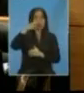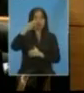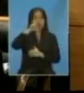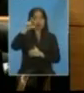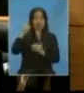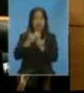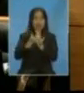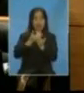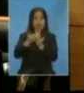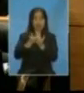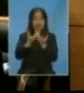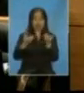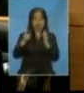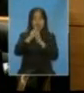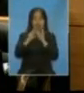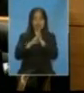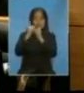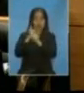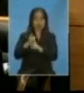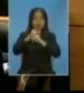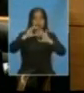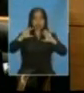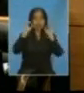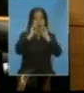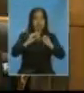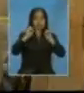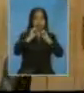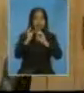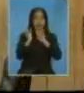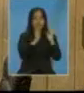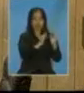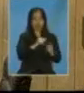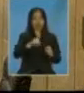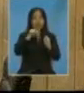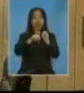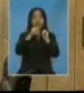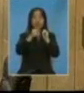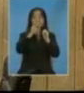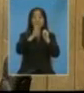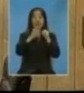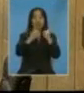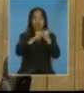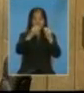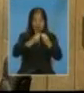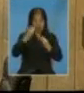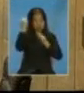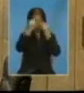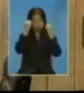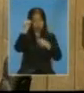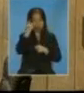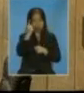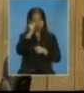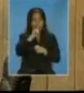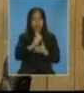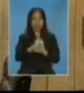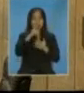เบียบพัสดุครับนี่คือความต่างมาตรา16ครับท่านชี้แจงผมสับสนอีกบอกว่า